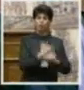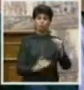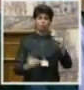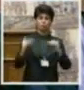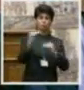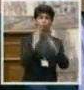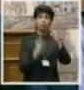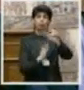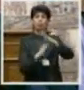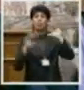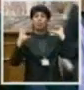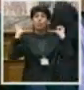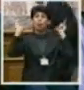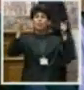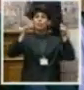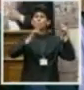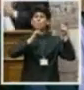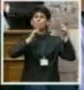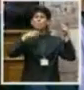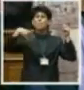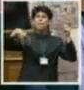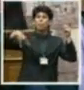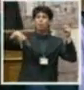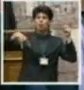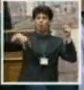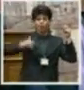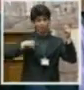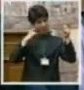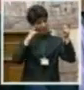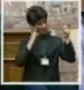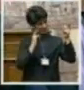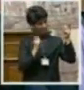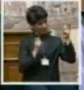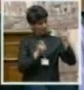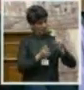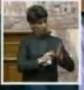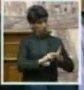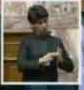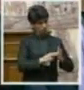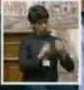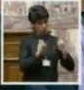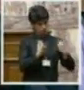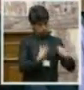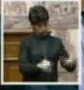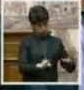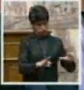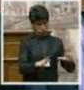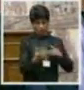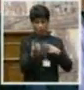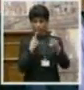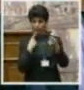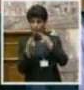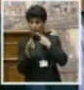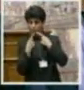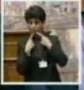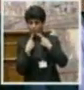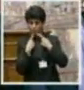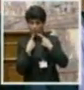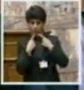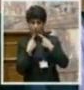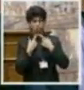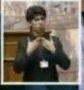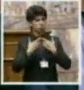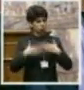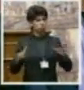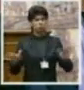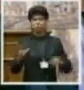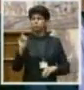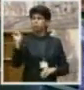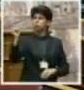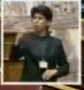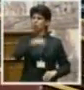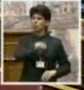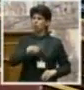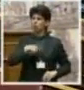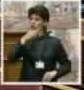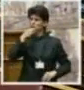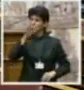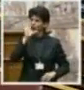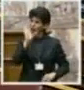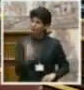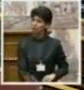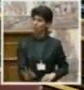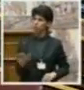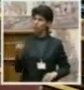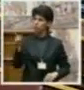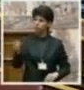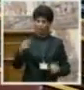Δημοκρατίας και αφού ξέρατε την κατάσταση και κάνατε διαπραγματεύσεις, αντί να πείτε την αλήθεια στους πολιτικούς αρχηγούς και